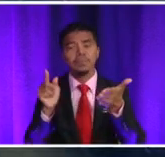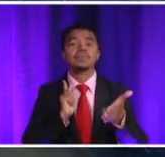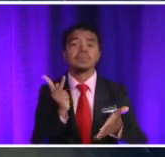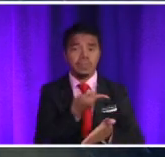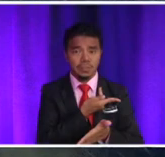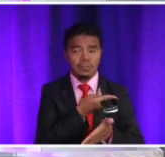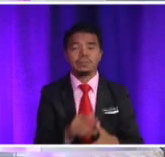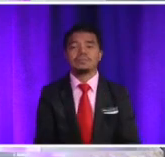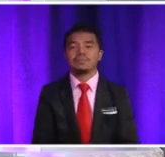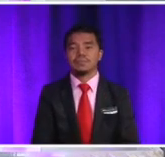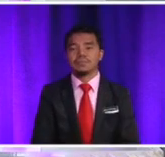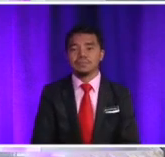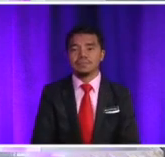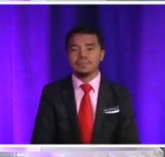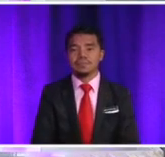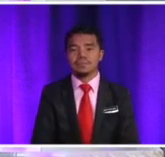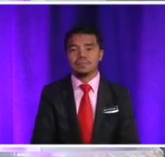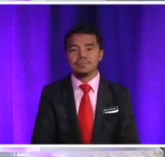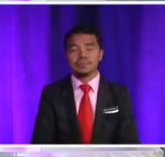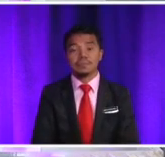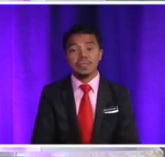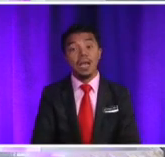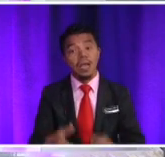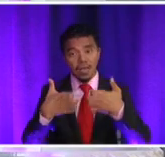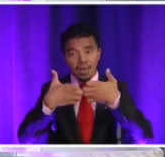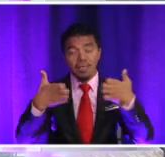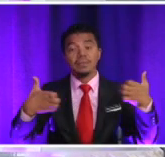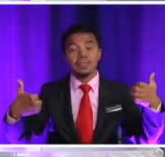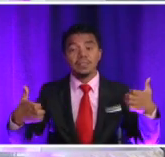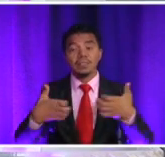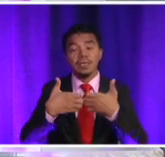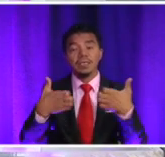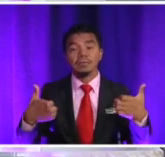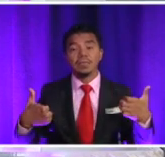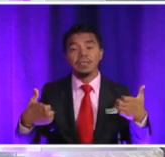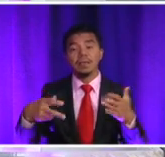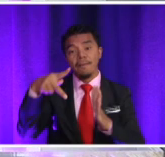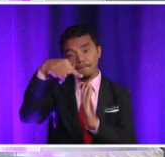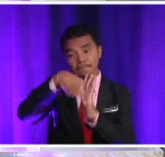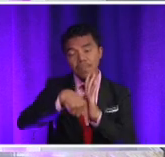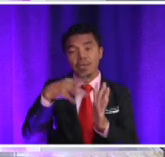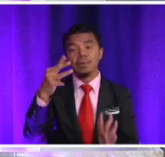daripada tentang elemen pemasaran 4P kalau